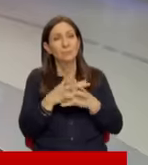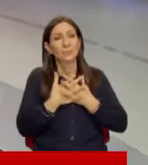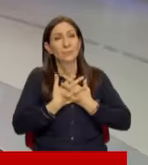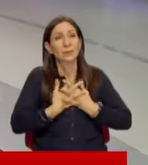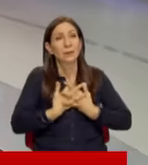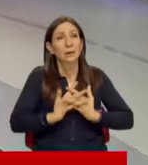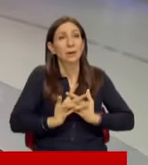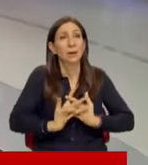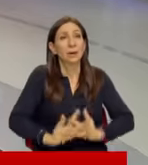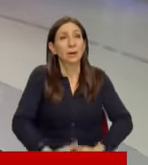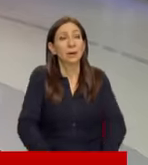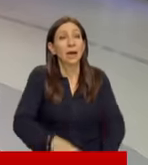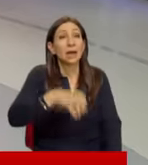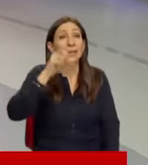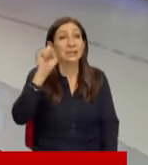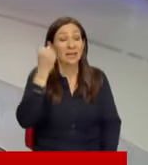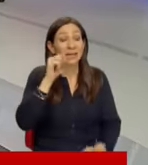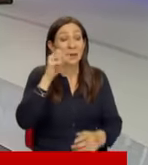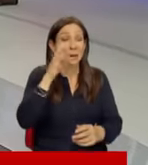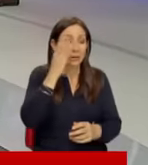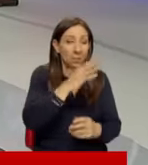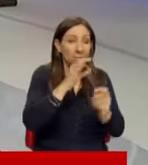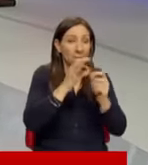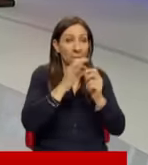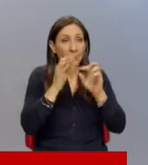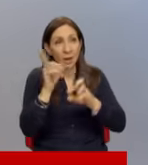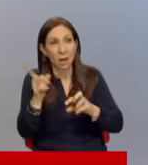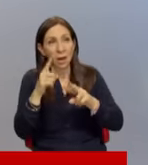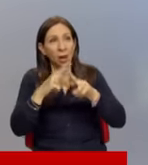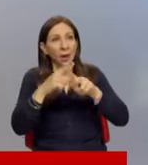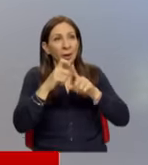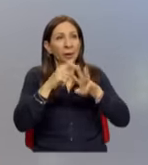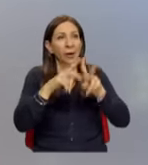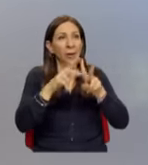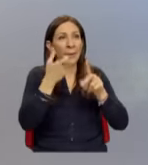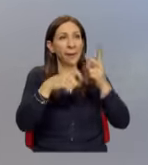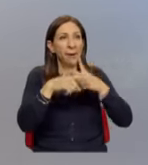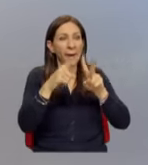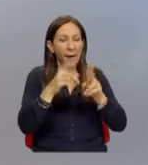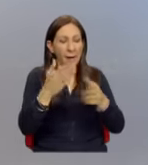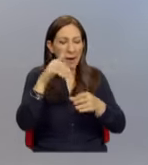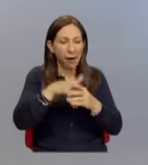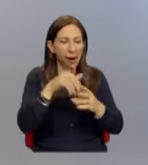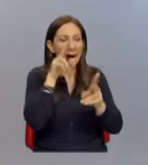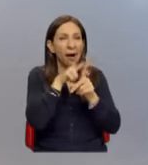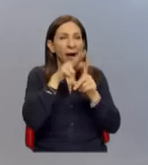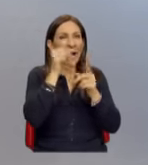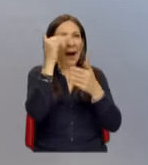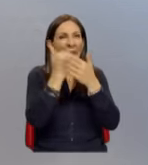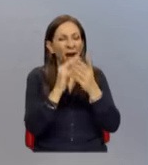Önemli. Sivas AK Parti'ye gitti, Büyük Birlik Partisi'ne döndü. Adem Uzun neticede sandıkların katılım oranı da biraz